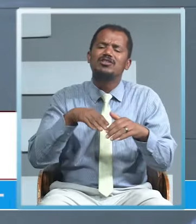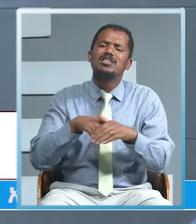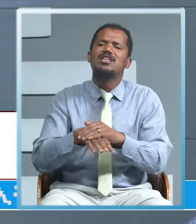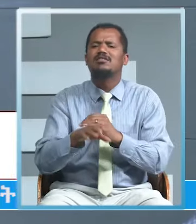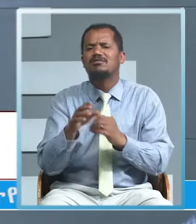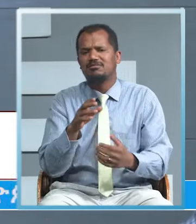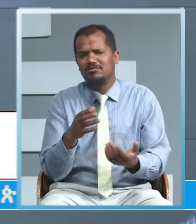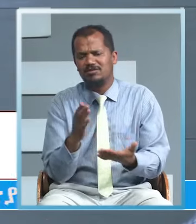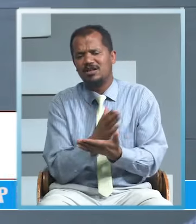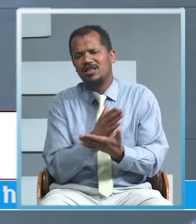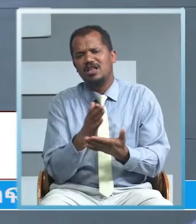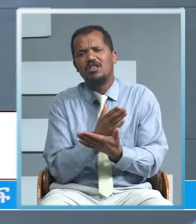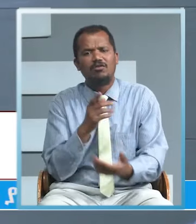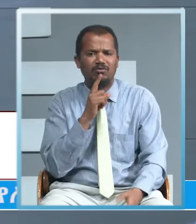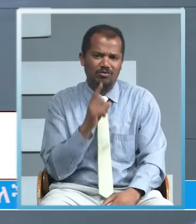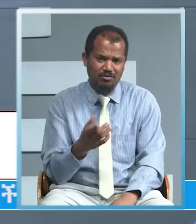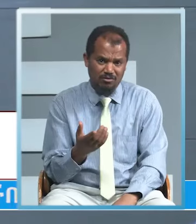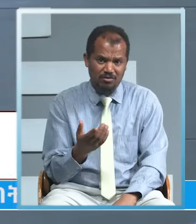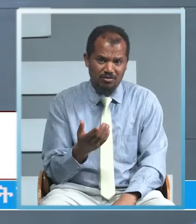ውስጥ እየተሳተፉ እንደሆነ